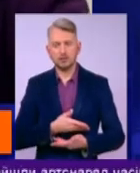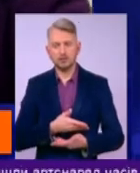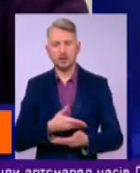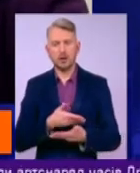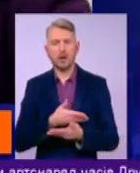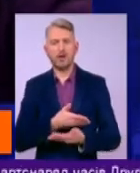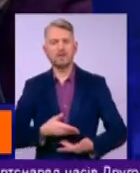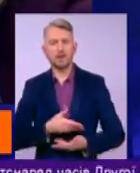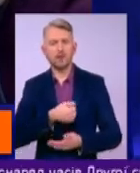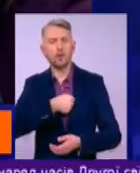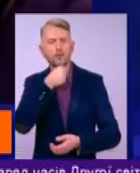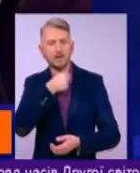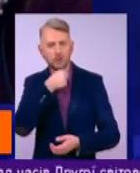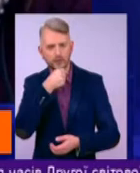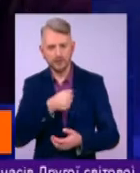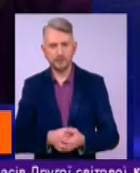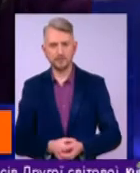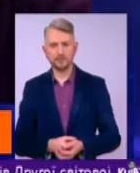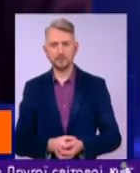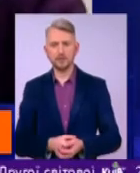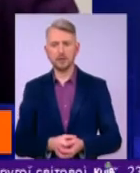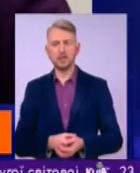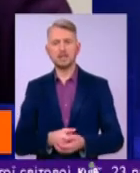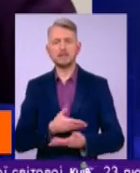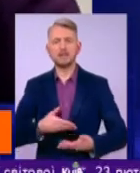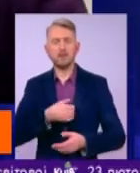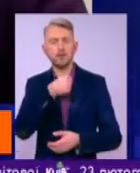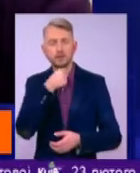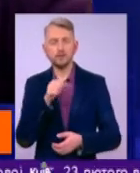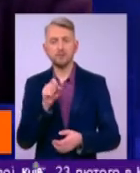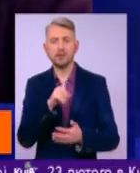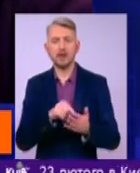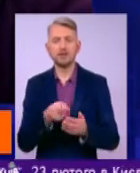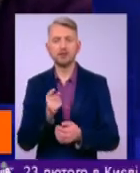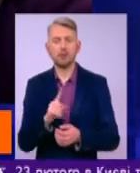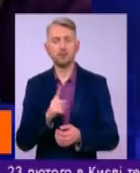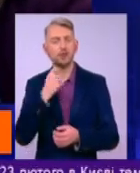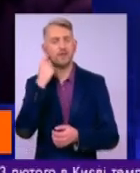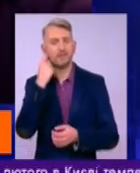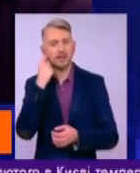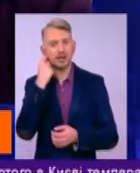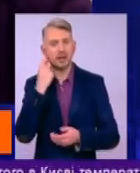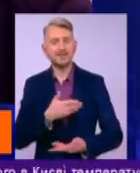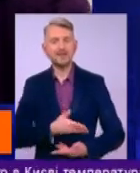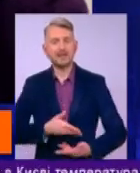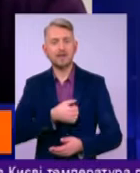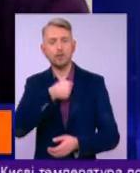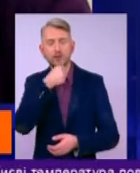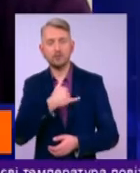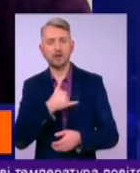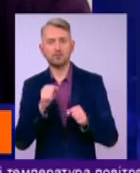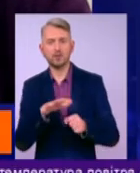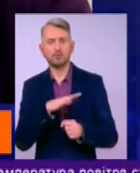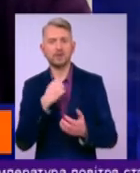статевої зрілості. Так, дякую, пані Оксана. Статевої зрілості. Просто питання в тому, що вік статевої зрілості в нас може